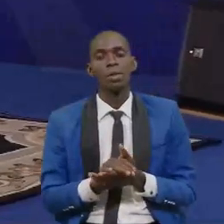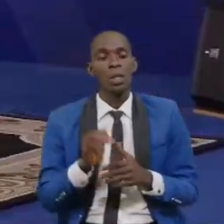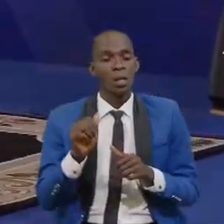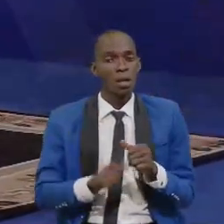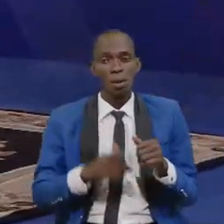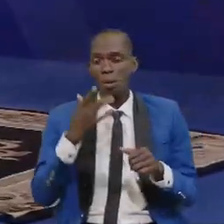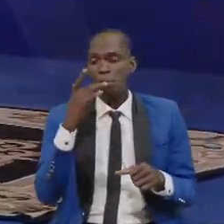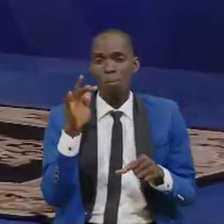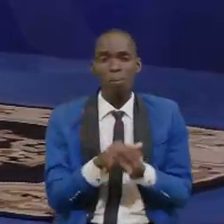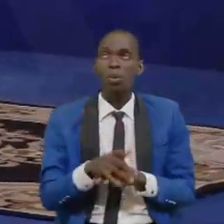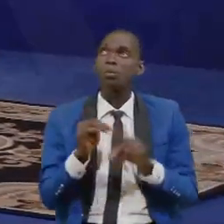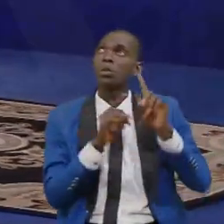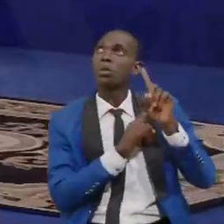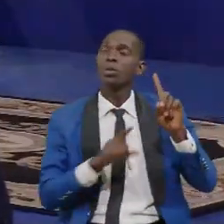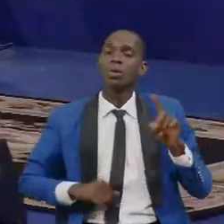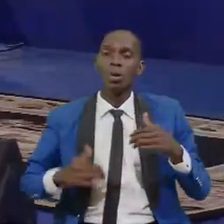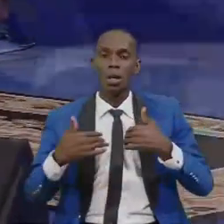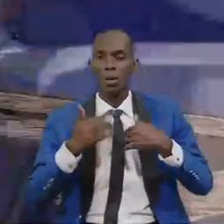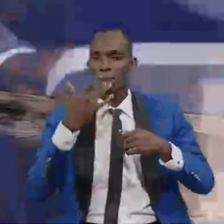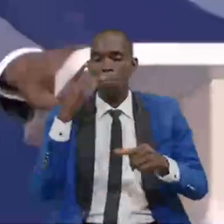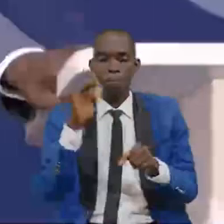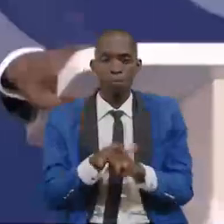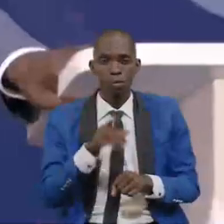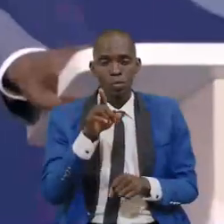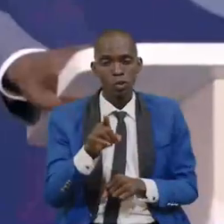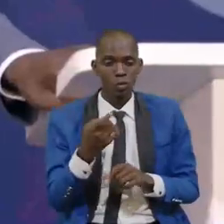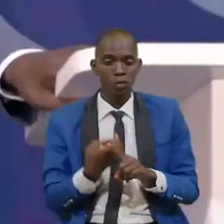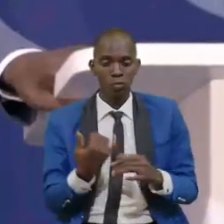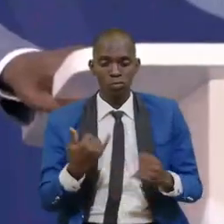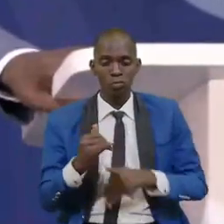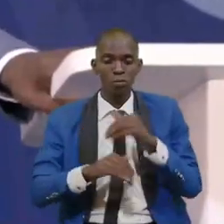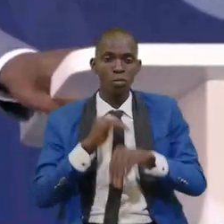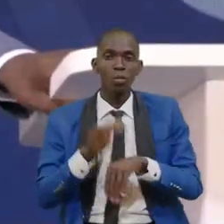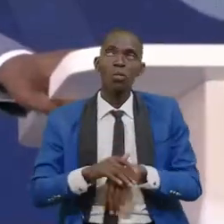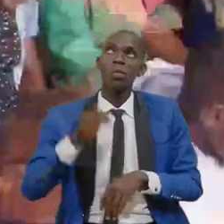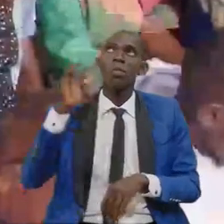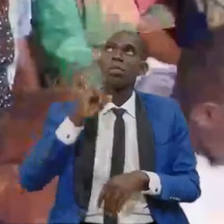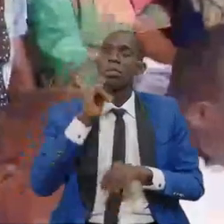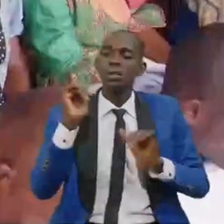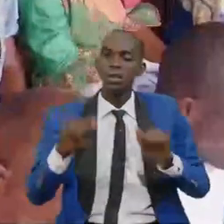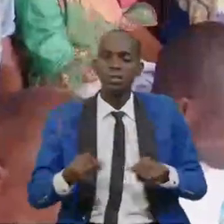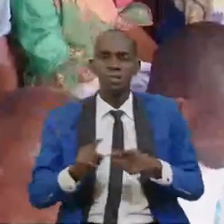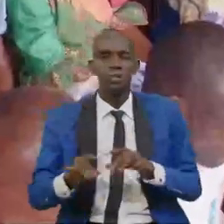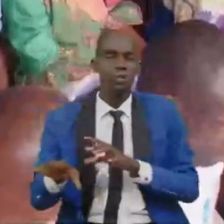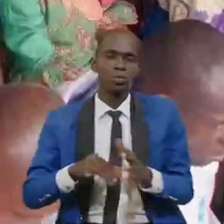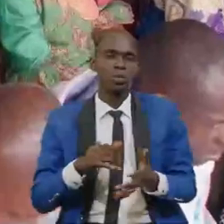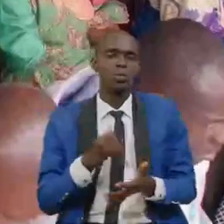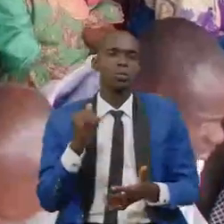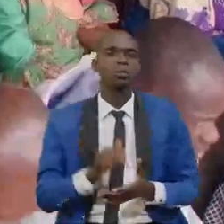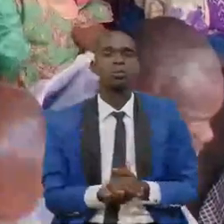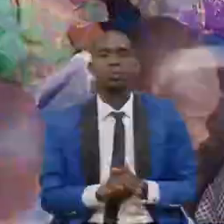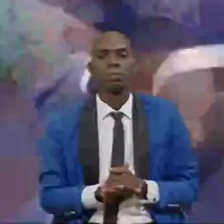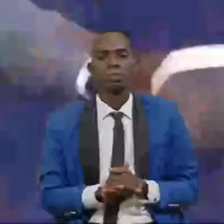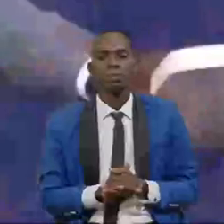Toute promesse que le Seigneur t'a donnée, à partir d'aujourd'hui, il est capable de l'accomplir.